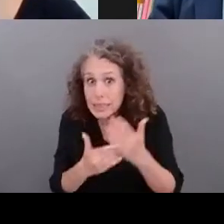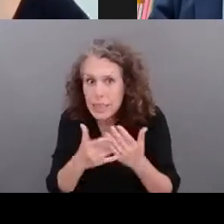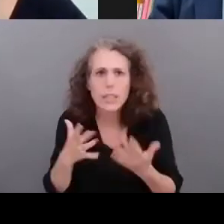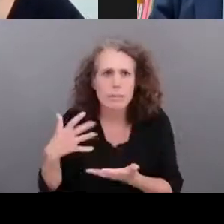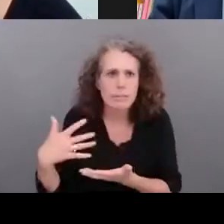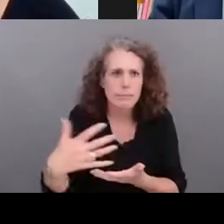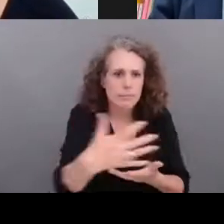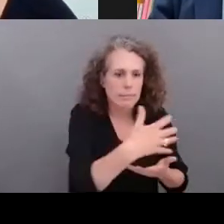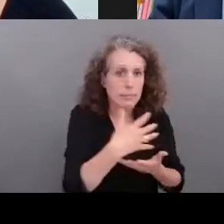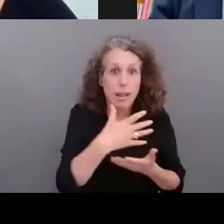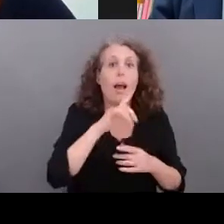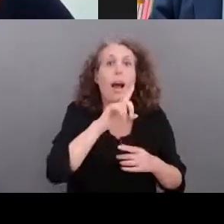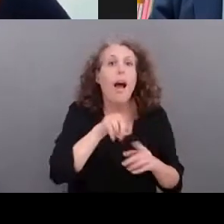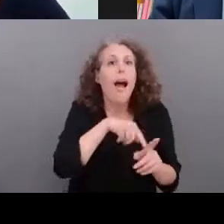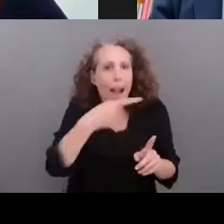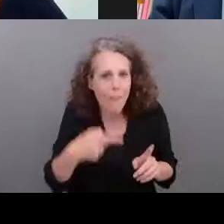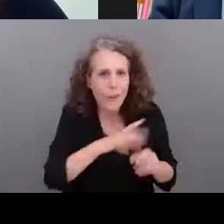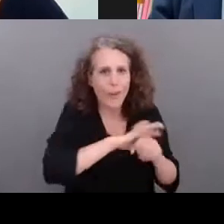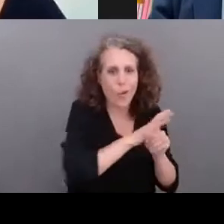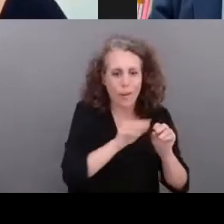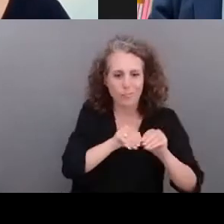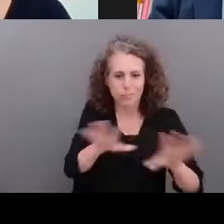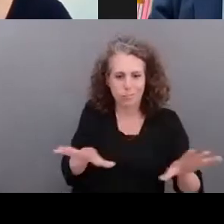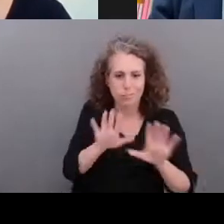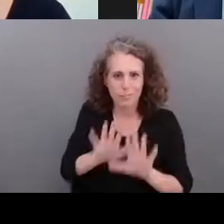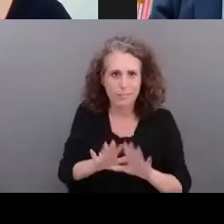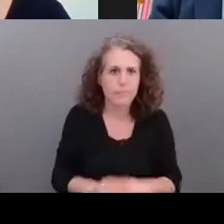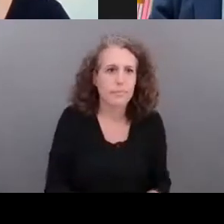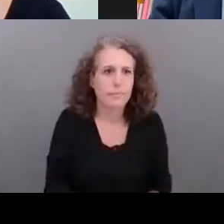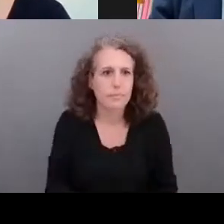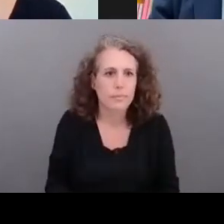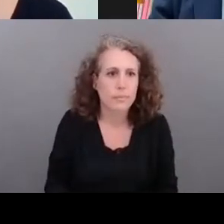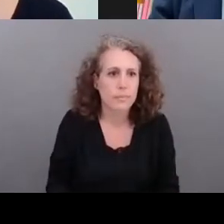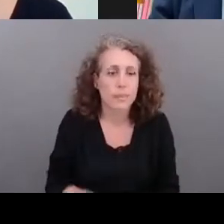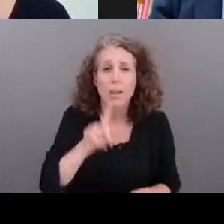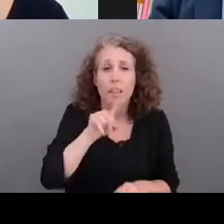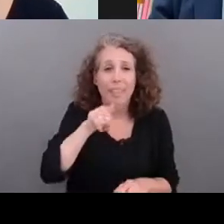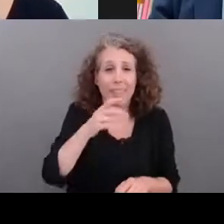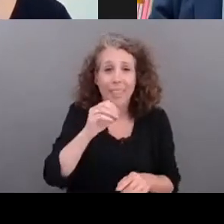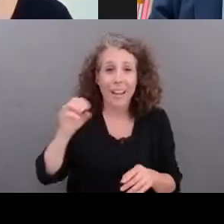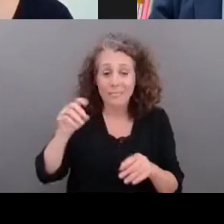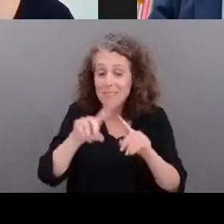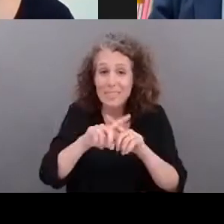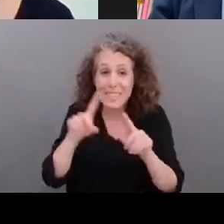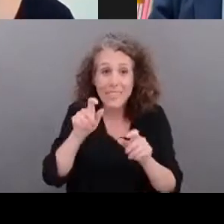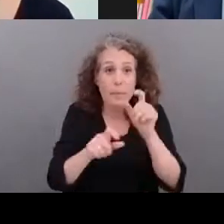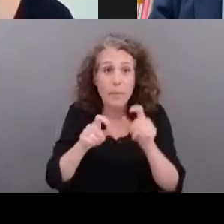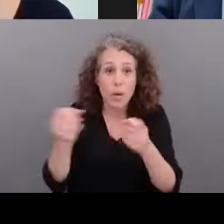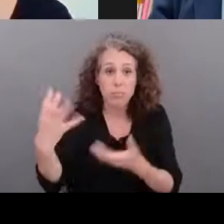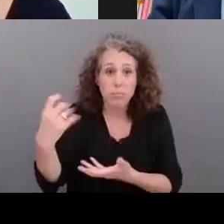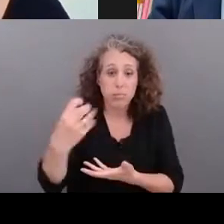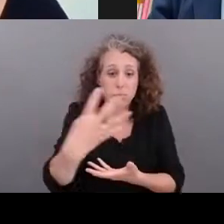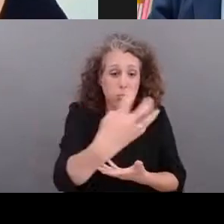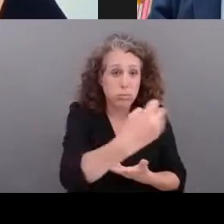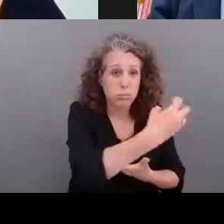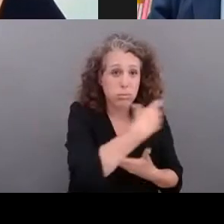personnes en situation de handicap à la suite de la pandémie. Les différents témoignages ont montré que,